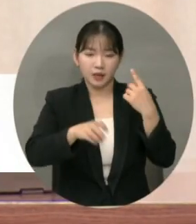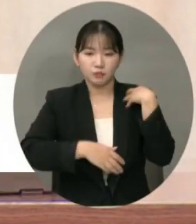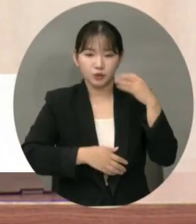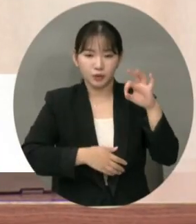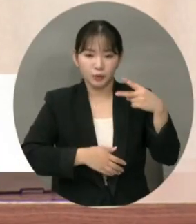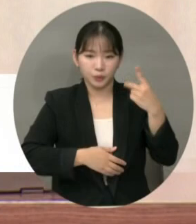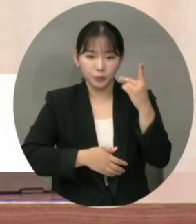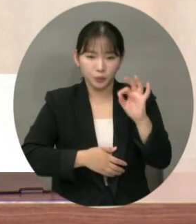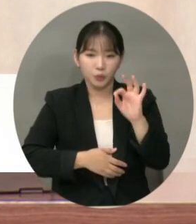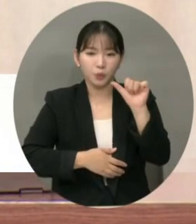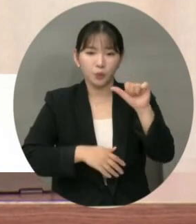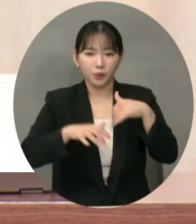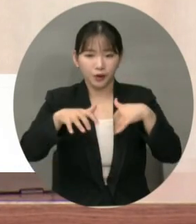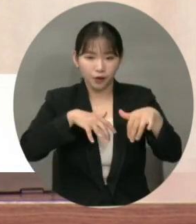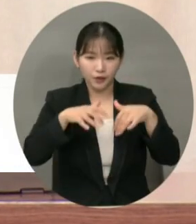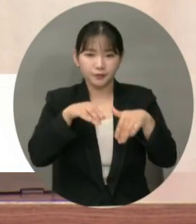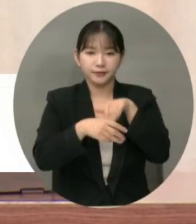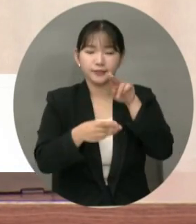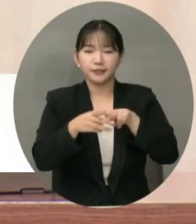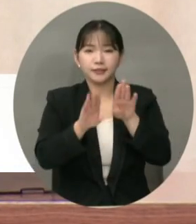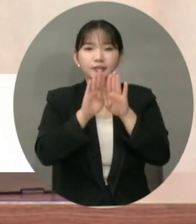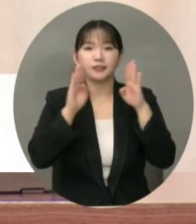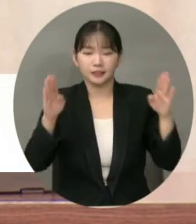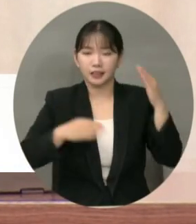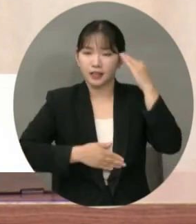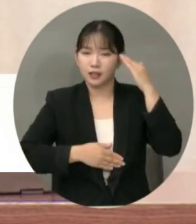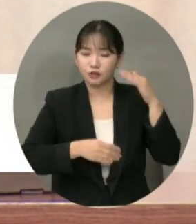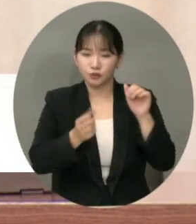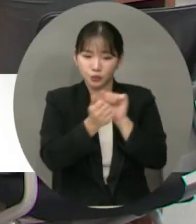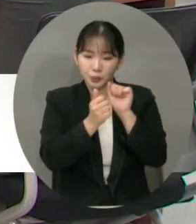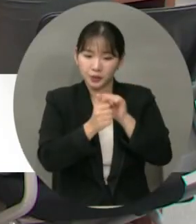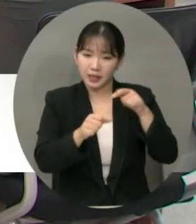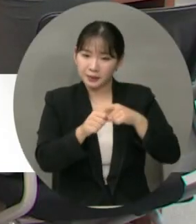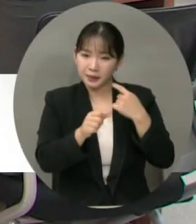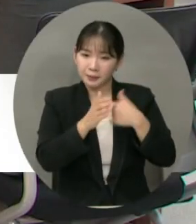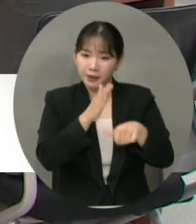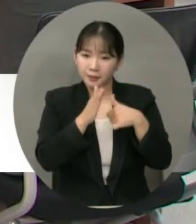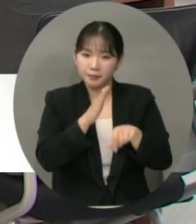무안동 오거리 문화센터에서 열립니다. 한국 나전칠기 박물관